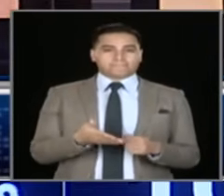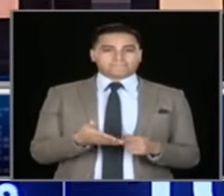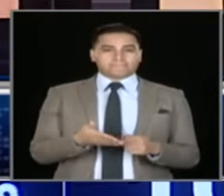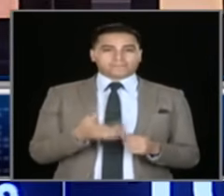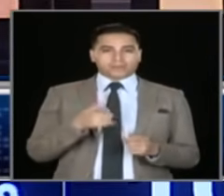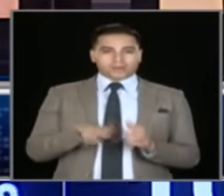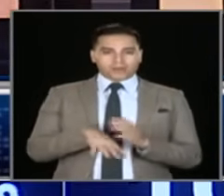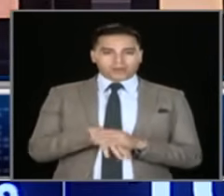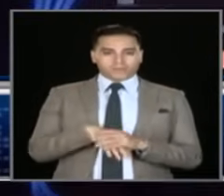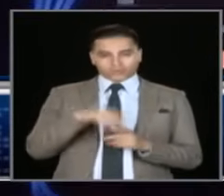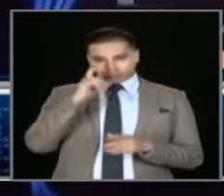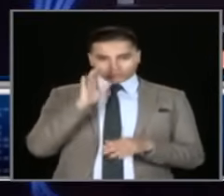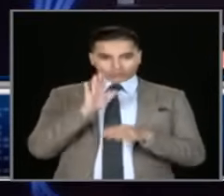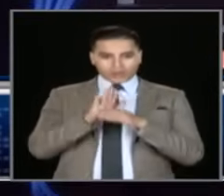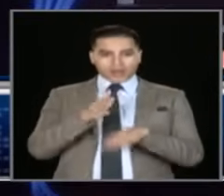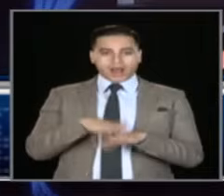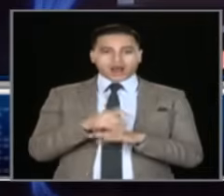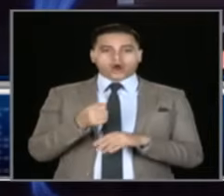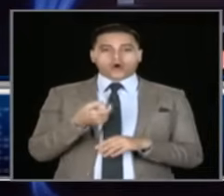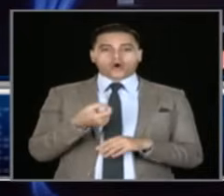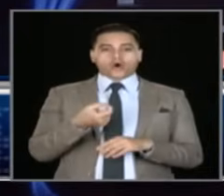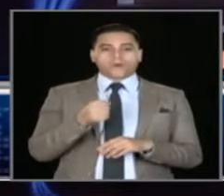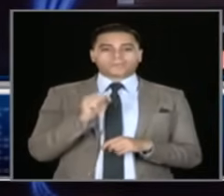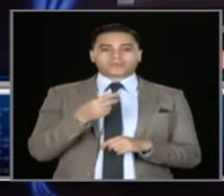وتم وضع صورته على عملة اليورو.